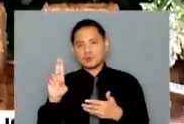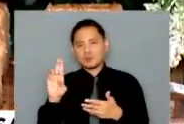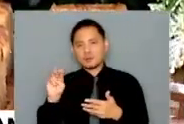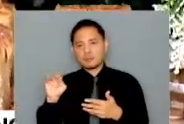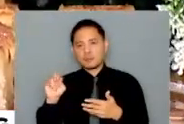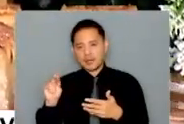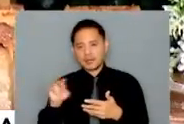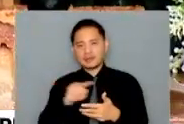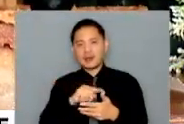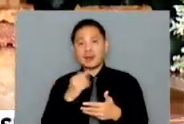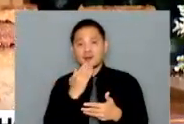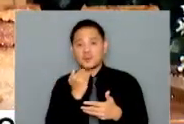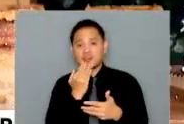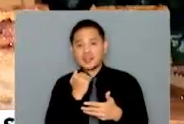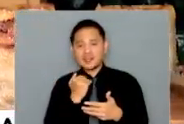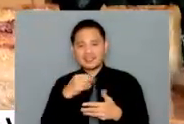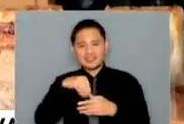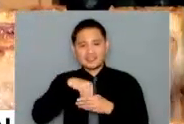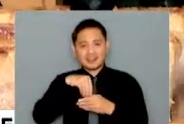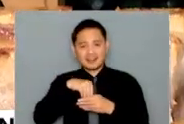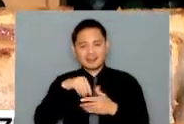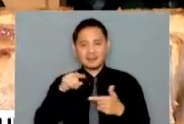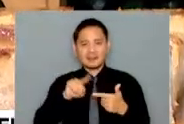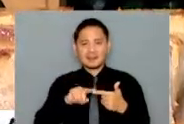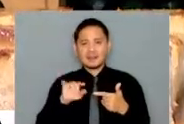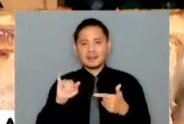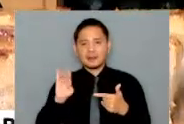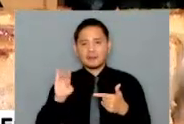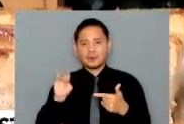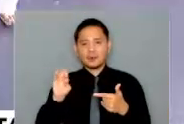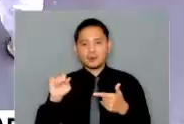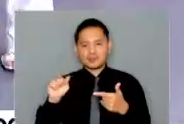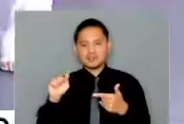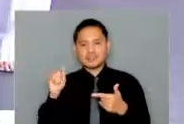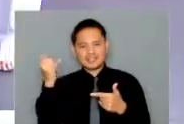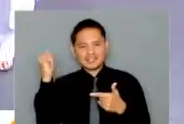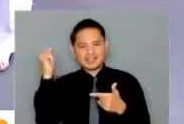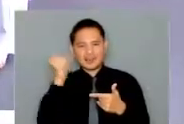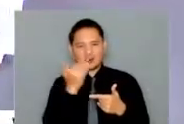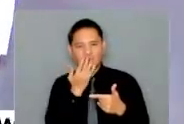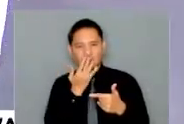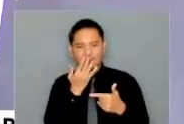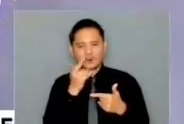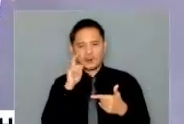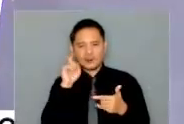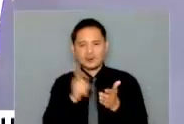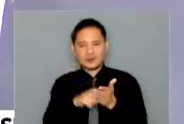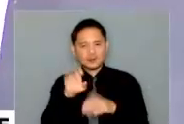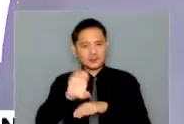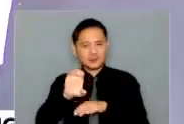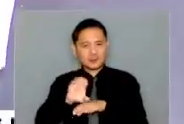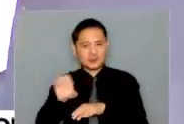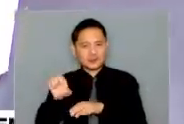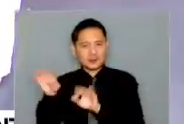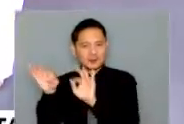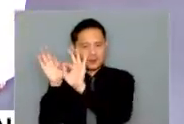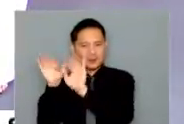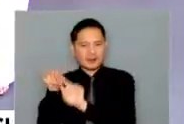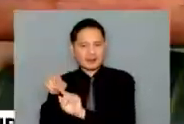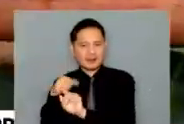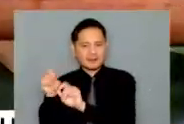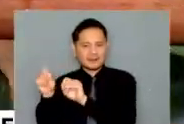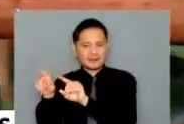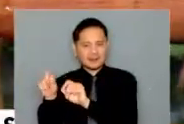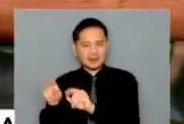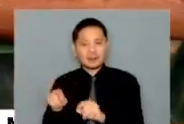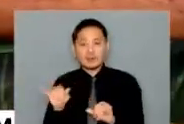na. Yes. Suman. And then yung ibos naman ho, yung color yellow, yung common po natin nakikita sa simbahan po ng Antipolo. Yes. Sinasoso sa